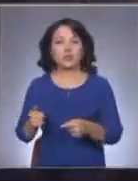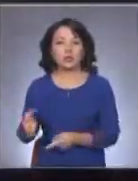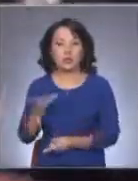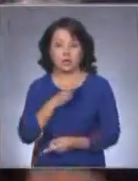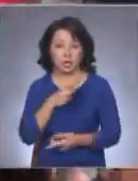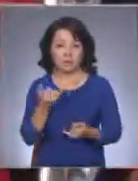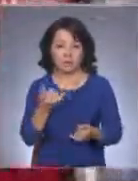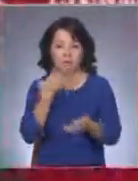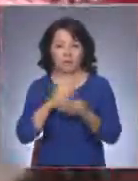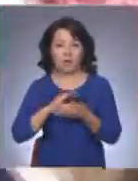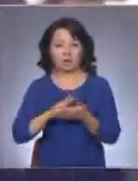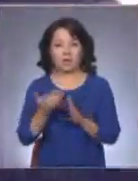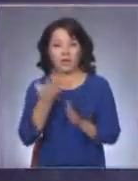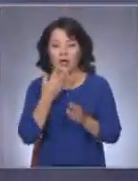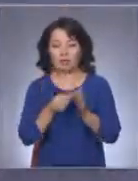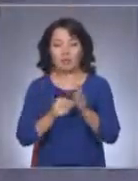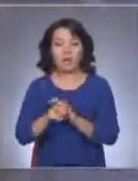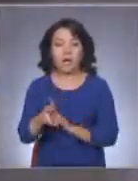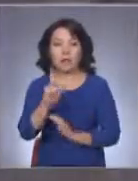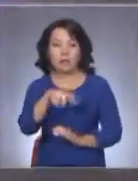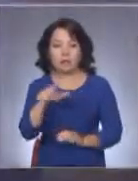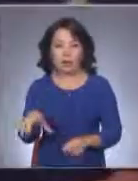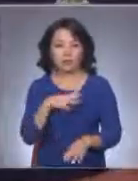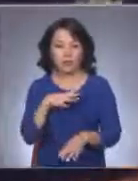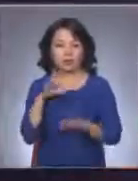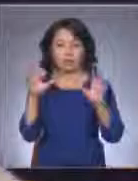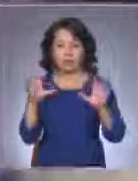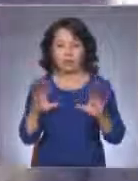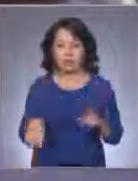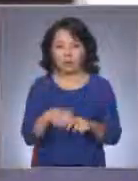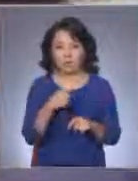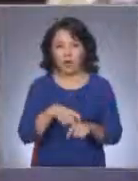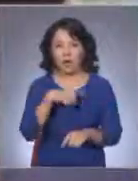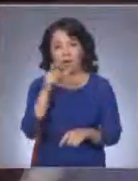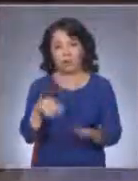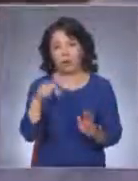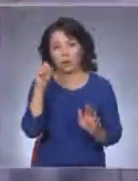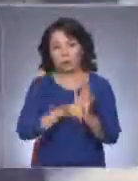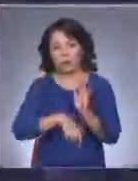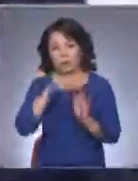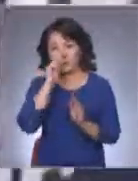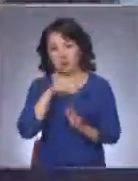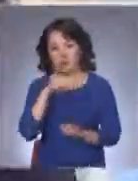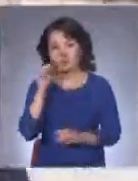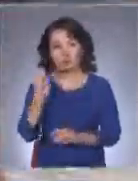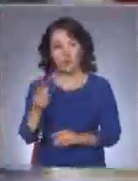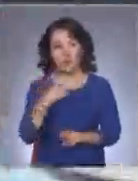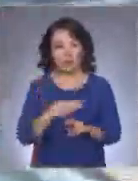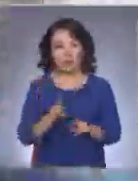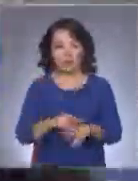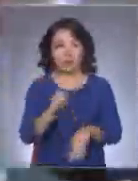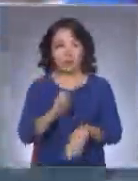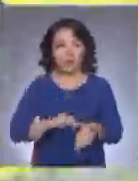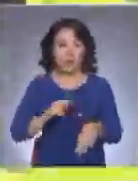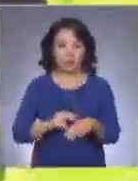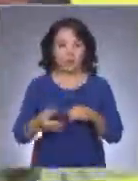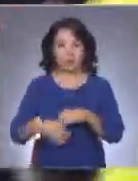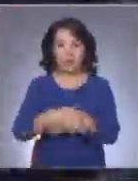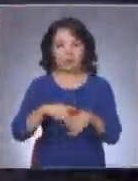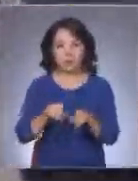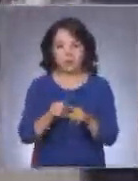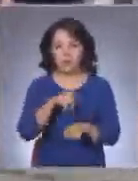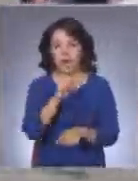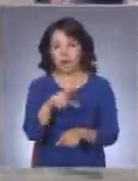болатын. Оларға келімсектерді заңсыз тасымалдады және кісі өлтірді деген айып тағылып отыр. Жергілікті полицияның мәлімдеуінше,